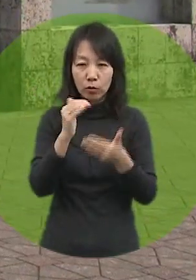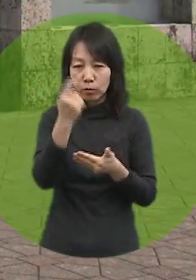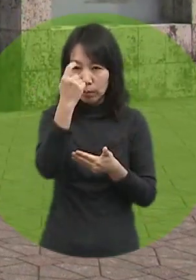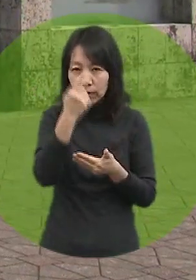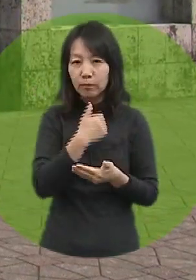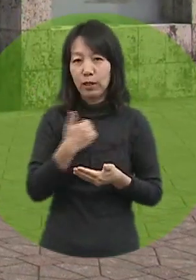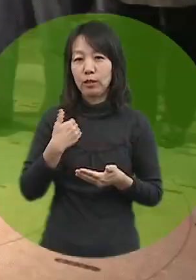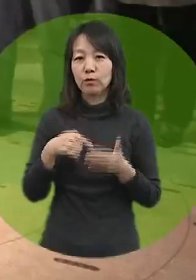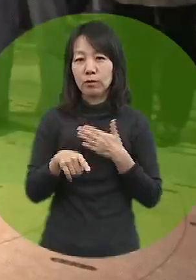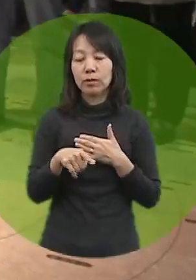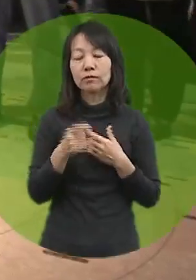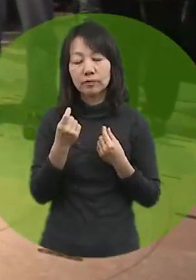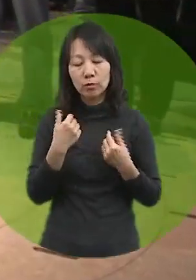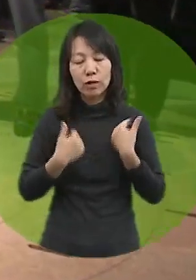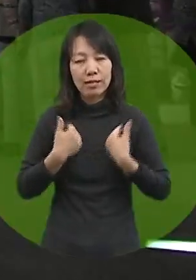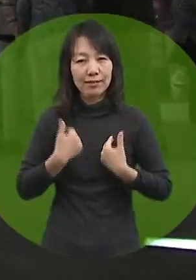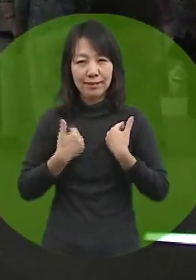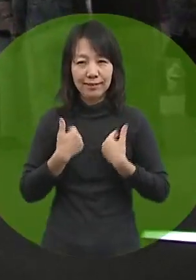ましょう。